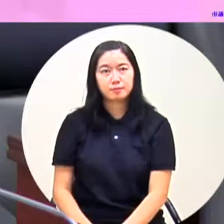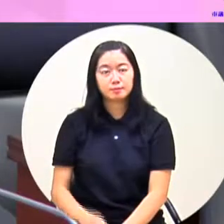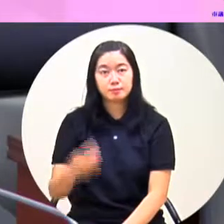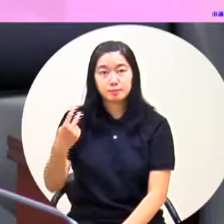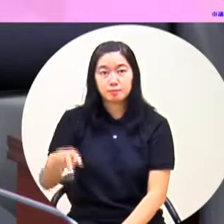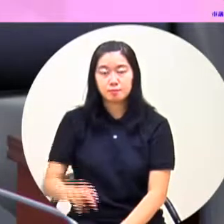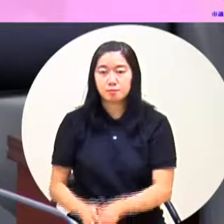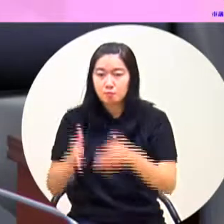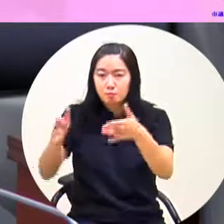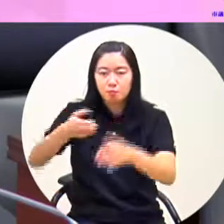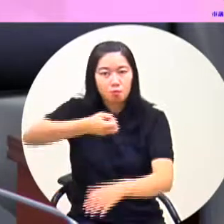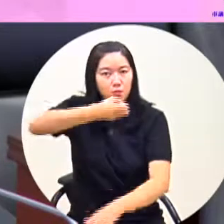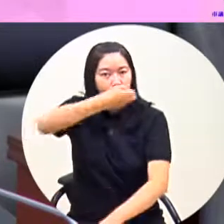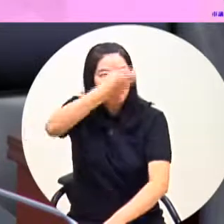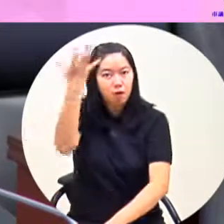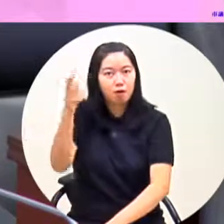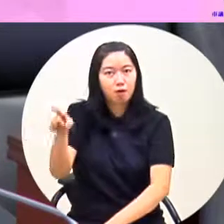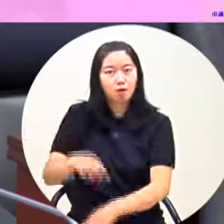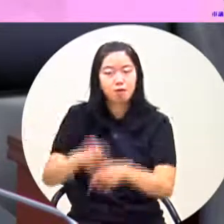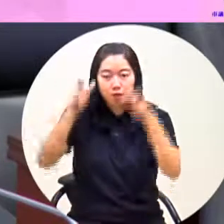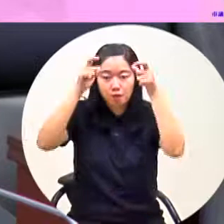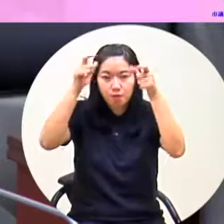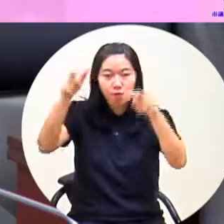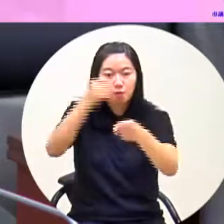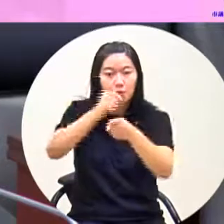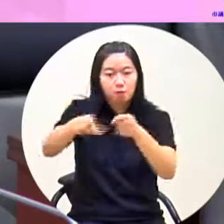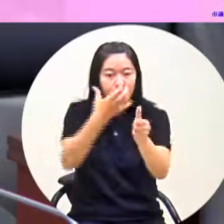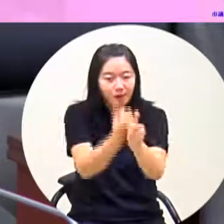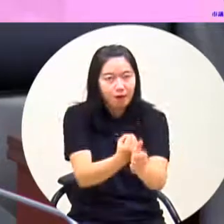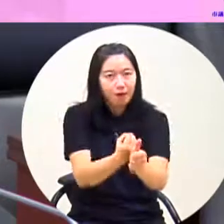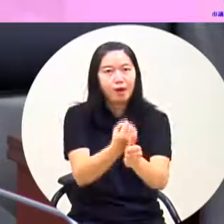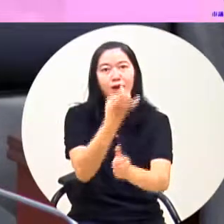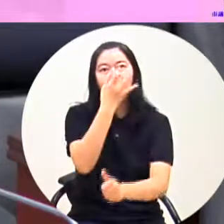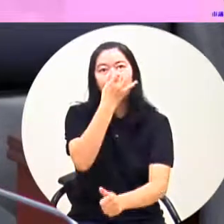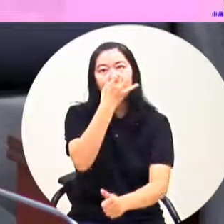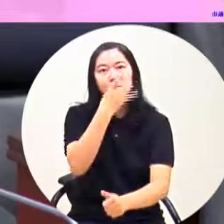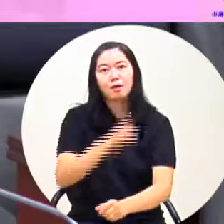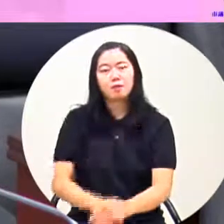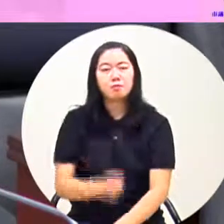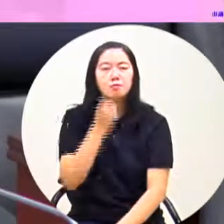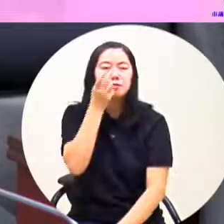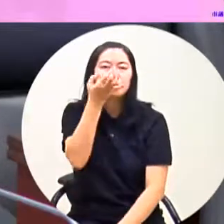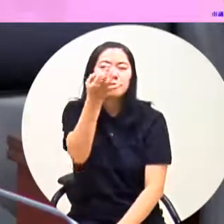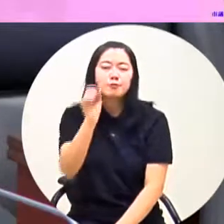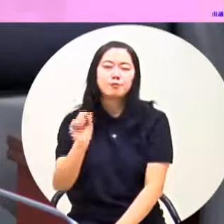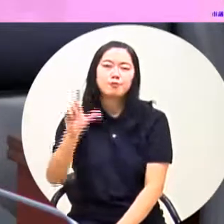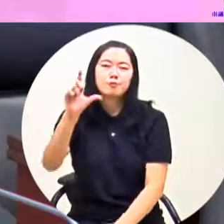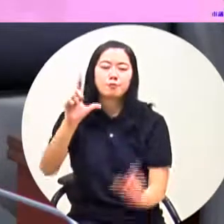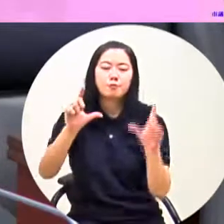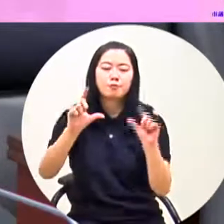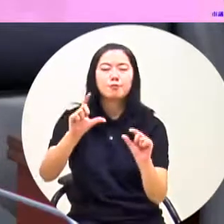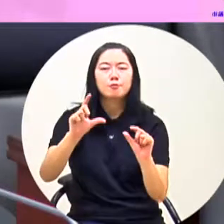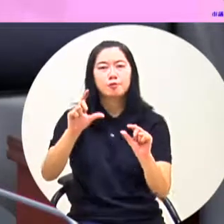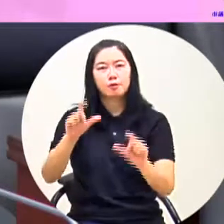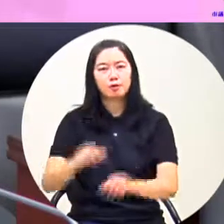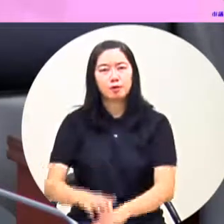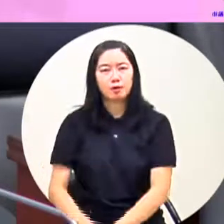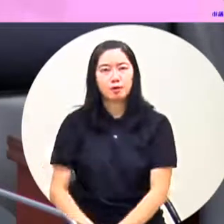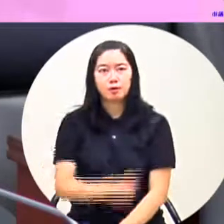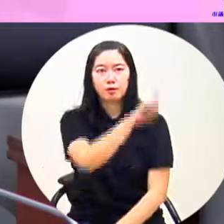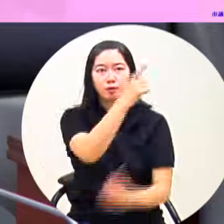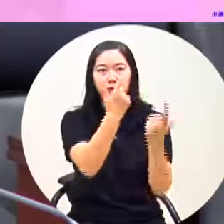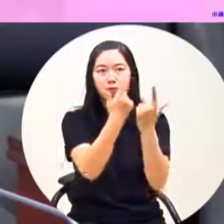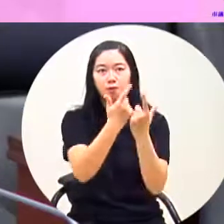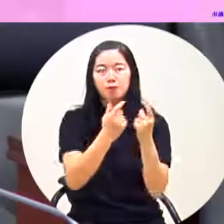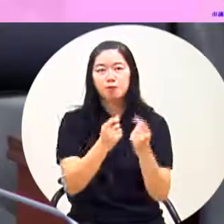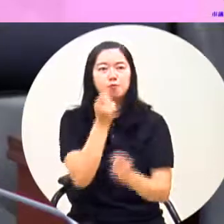都留不住在高雄工作哦，啊，所以薪资差太多哦，说网友工。台北薪水如果